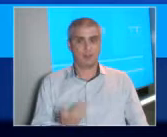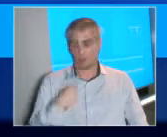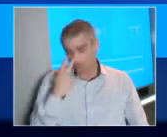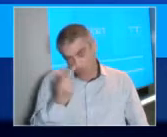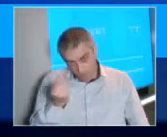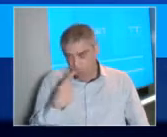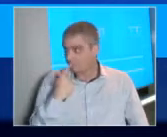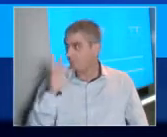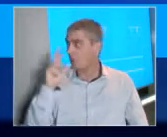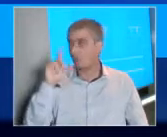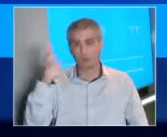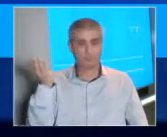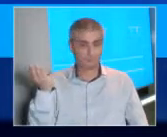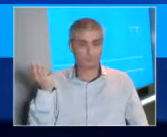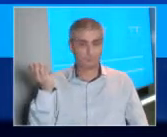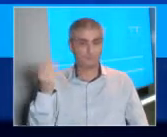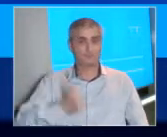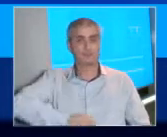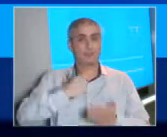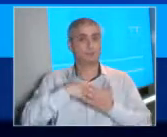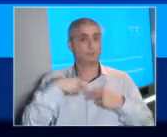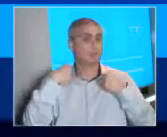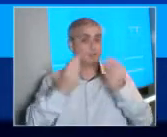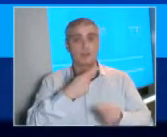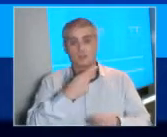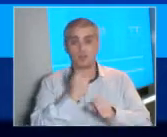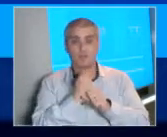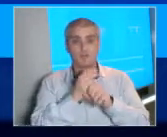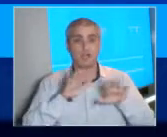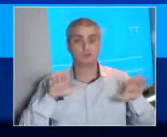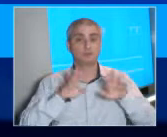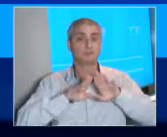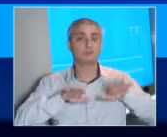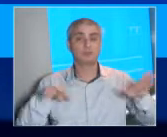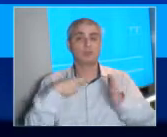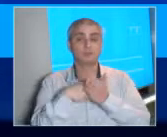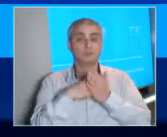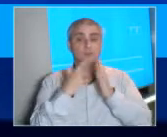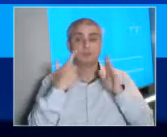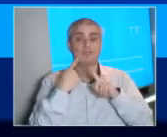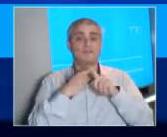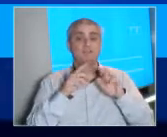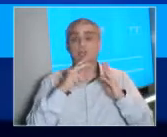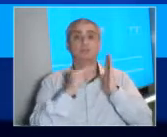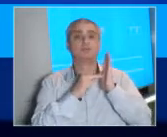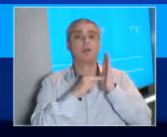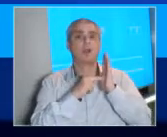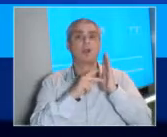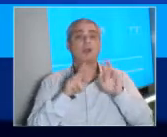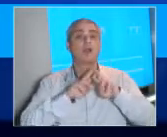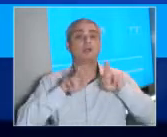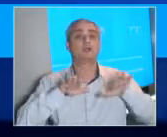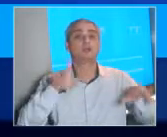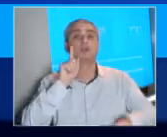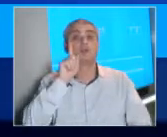את זה והזכיר את זה רואי, נתן שר האוצר כחלון למשל, לעובדי רשות שדות התעופה פיצויים, 7.5 מיליארד חשמל, שקל, חשמל. לא, רשות